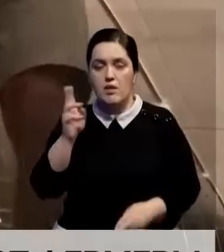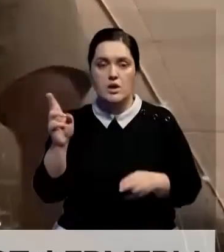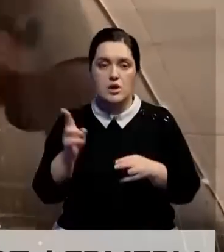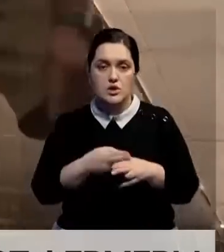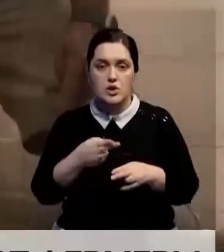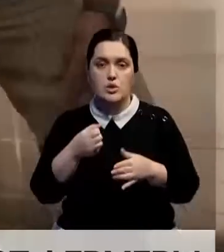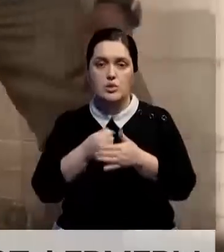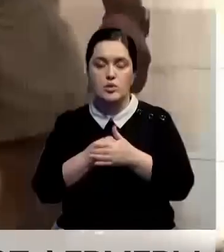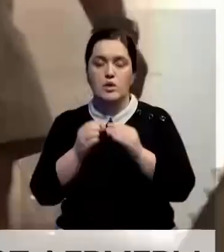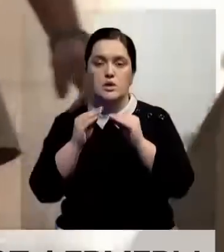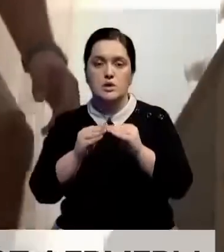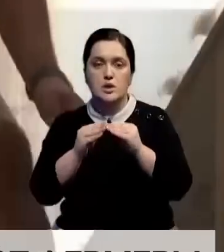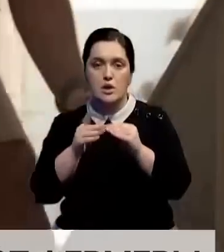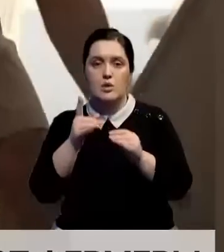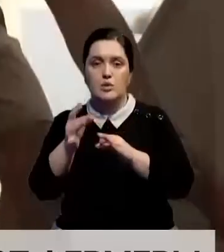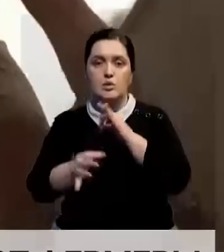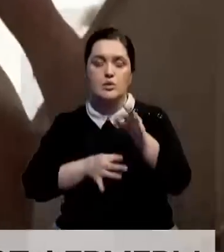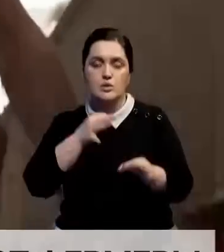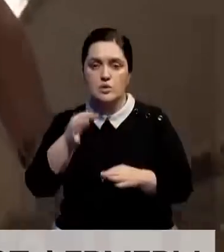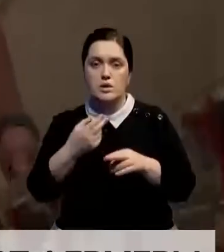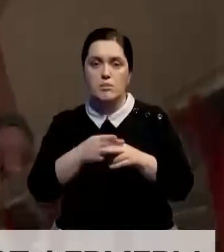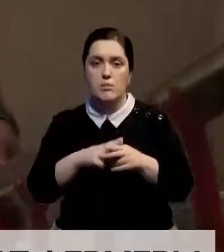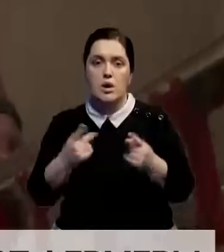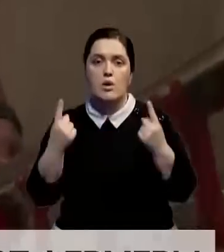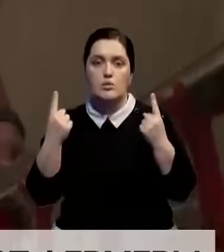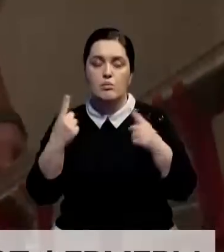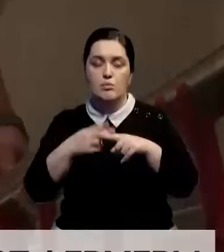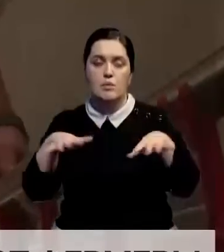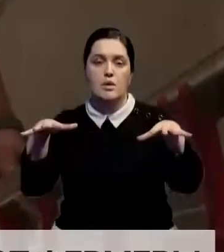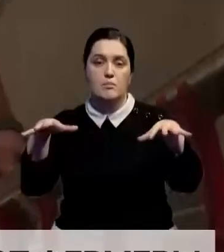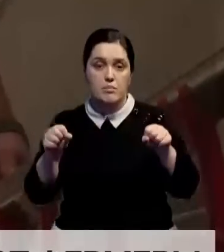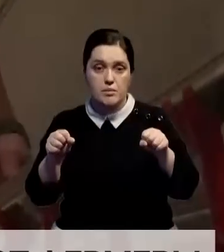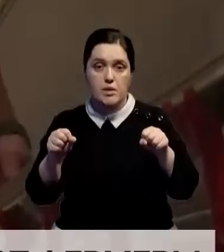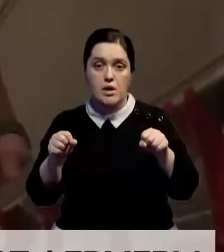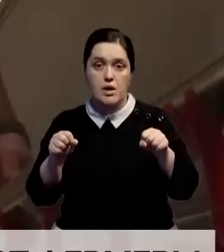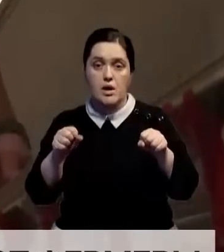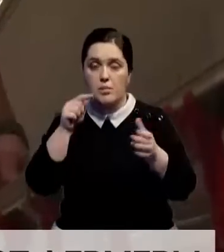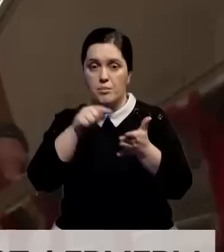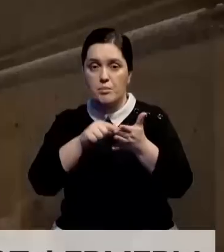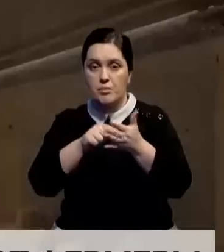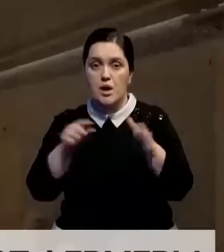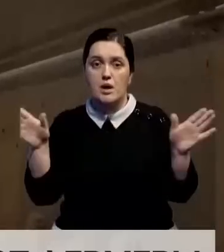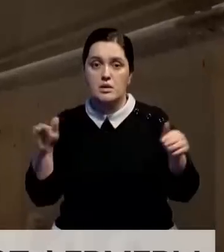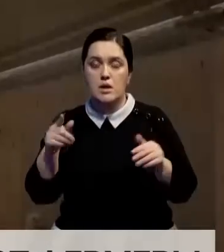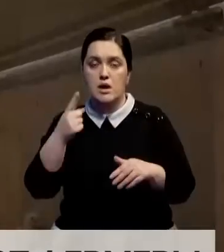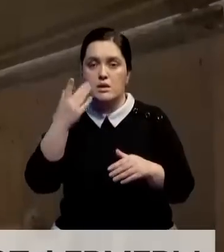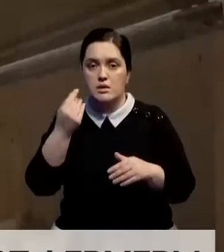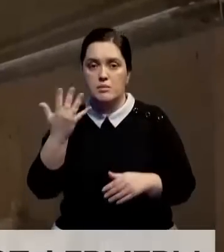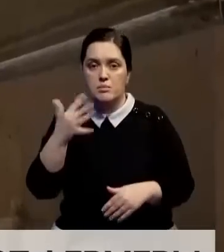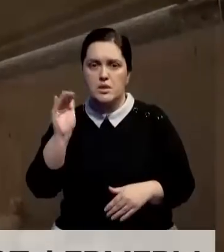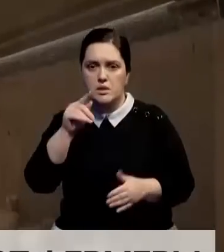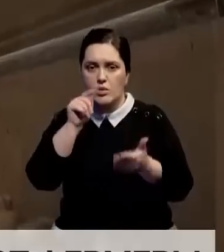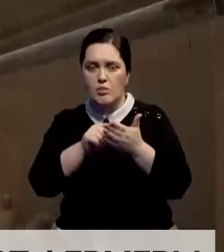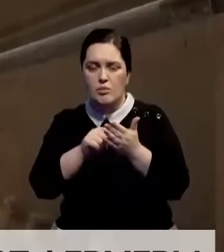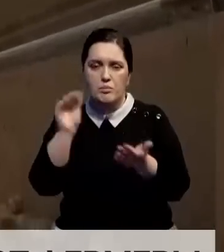до 10 часов в сутки. В результате масштабного блэкаута в одном из птицекомплексов за день скончались 50 тысяч